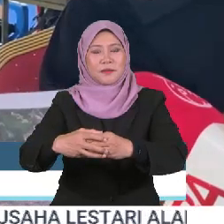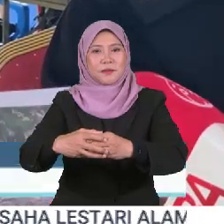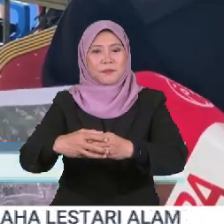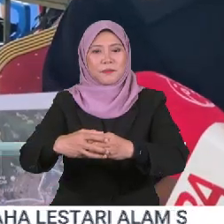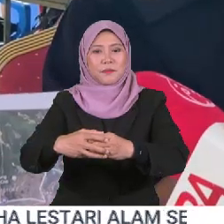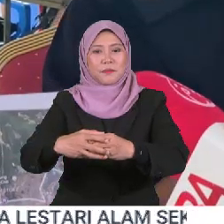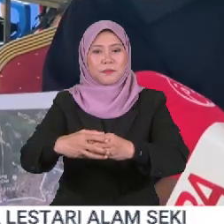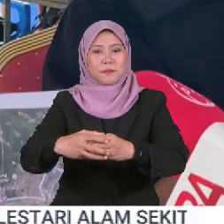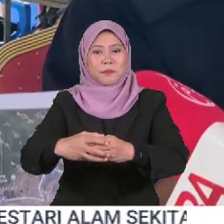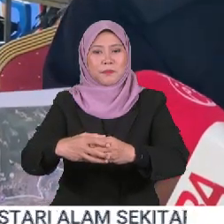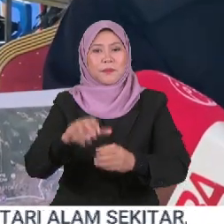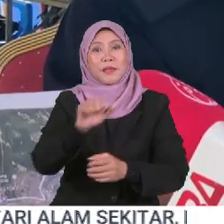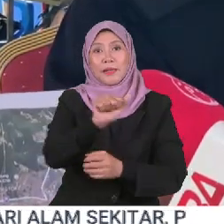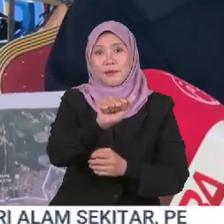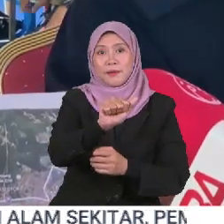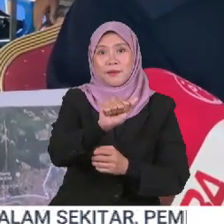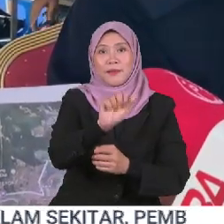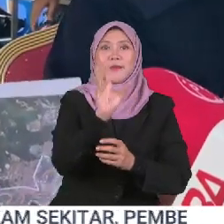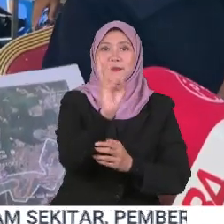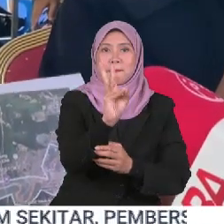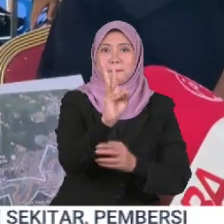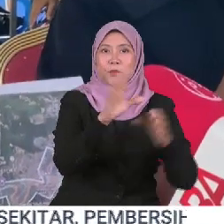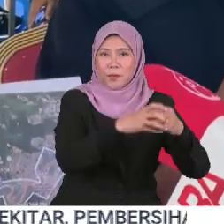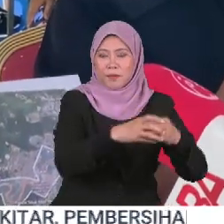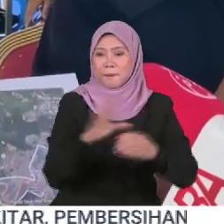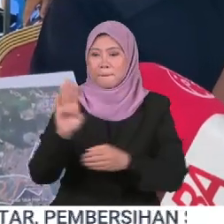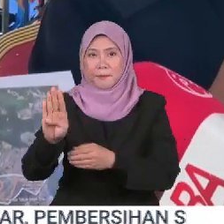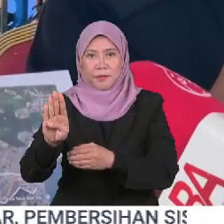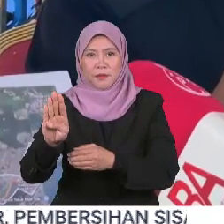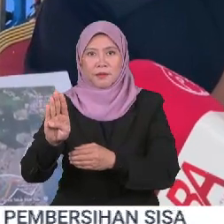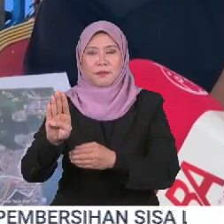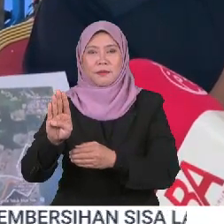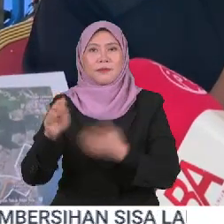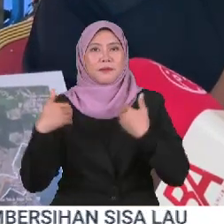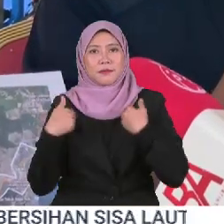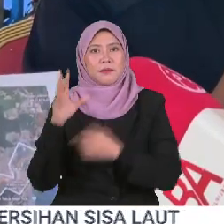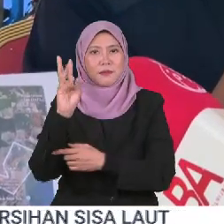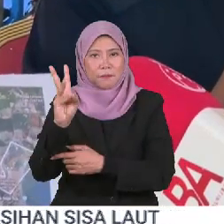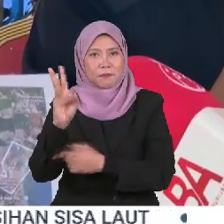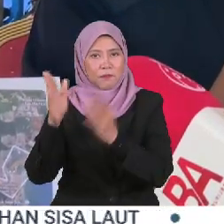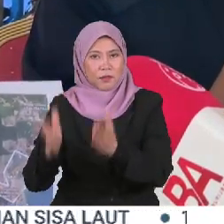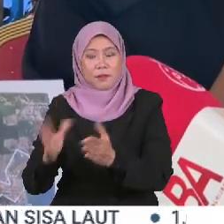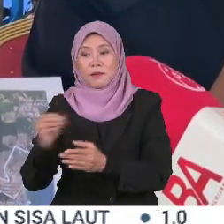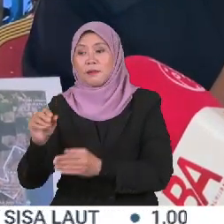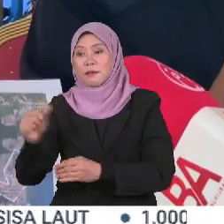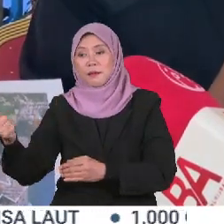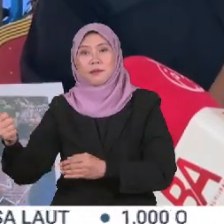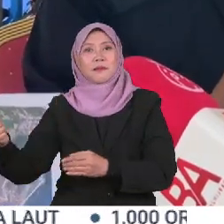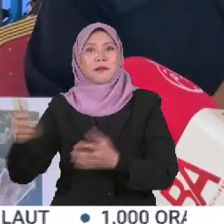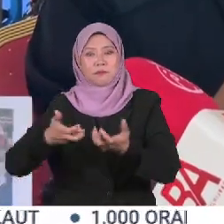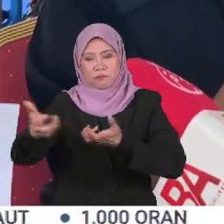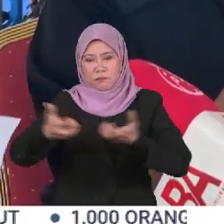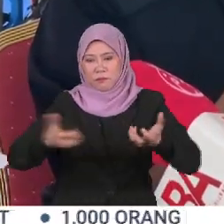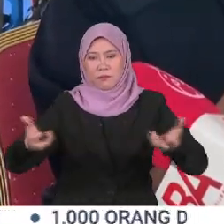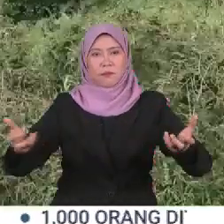gerakkan di mana sektor A ada 6 kumpulan, sektor B ada 6 kumpulan dan yang baki lagi kita akan buat pencarian